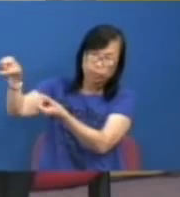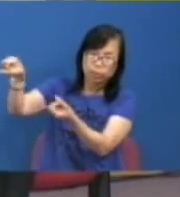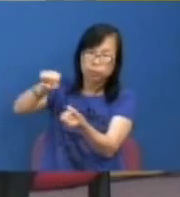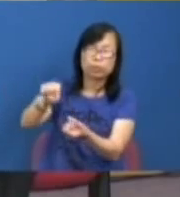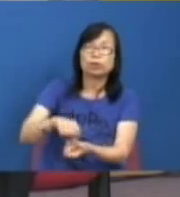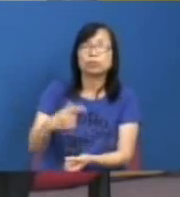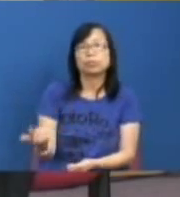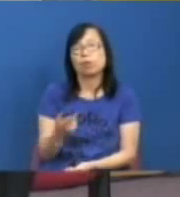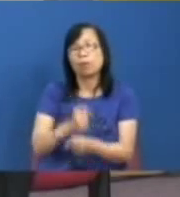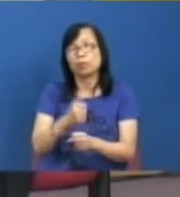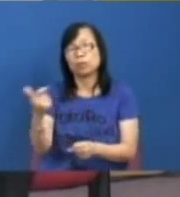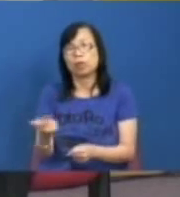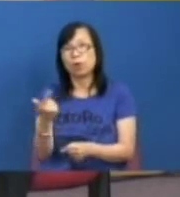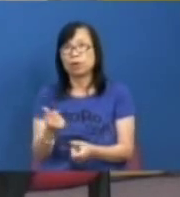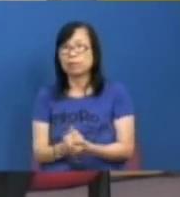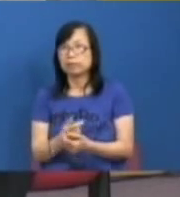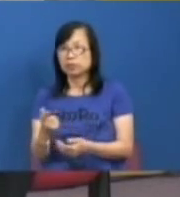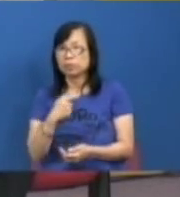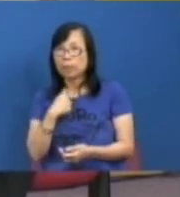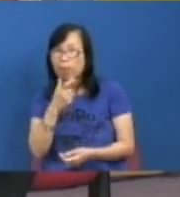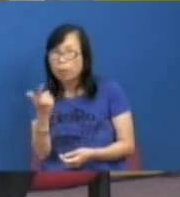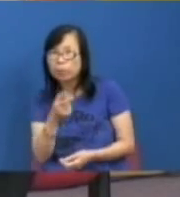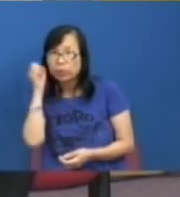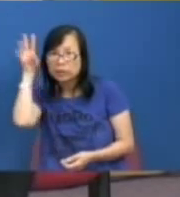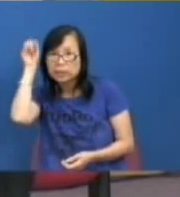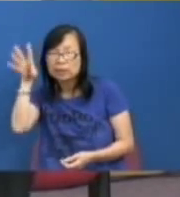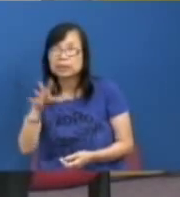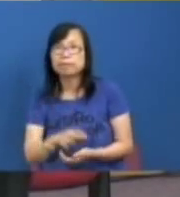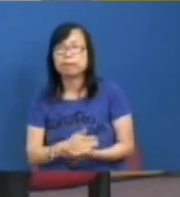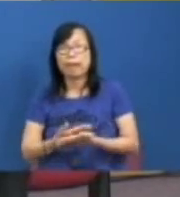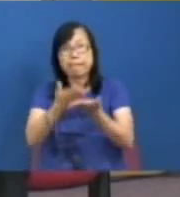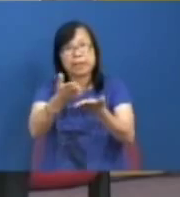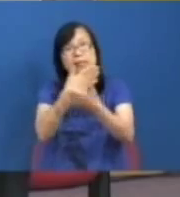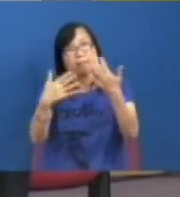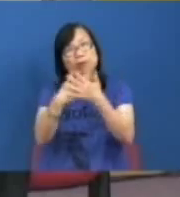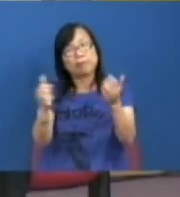功能的。那這方面又沒有什麼好的意見告訴我們的網友聽？